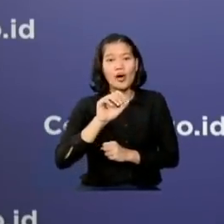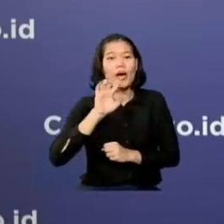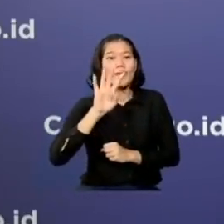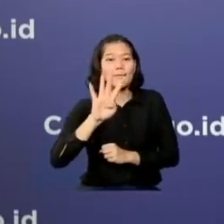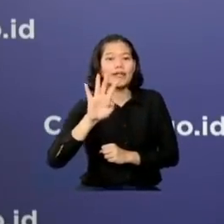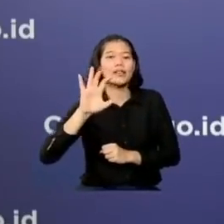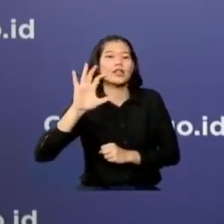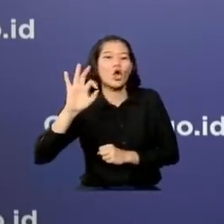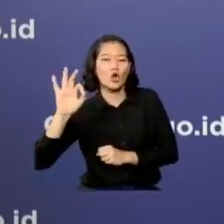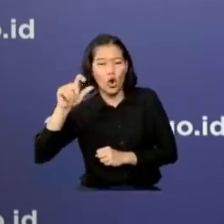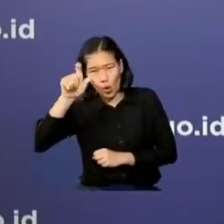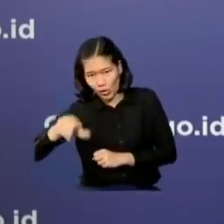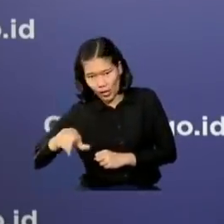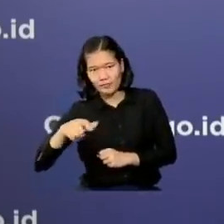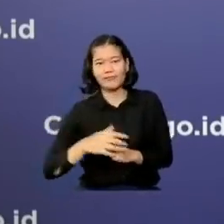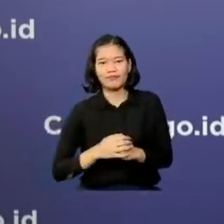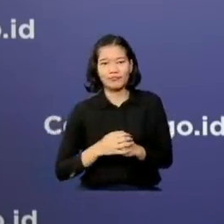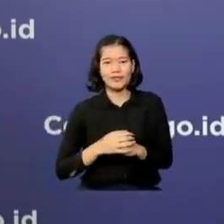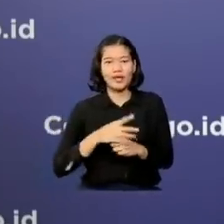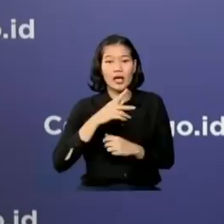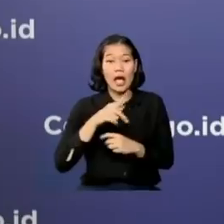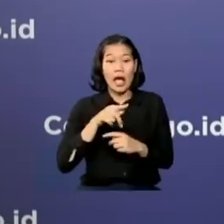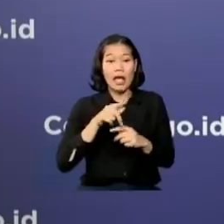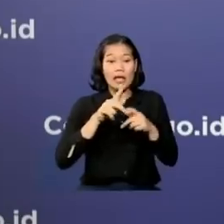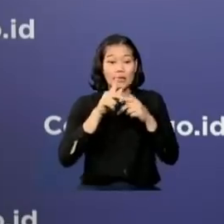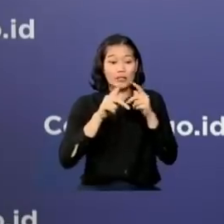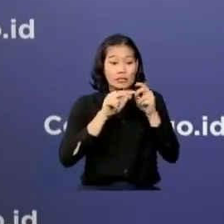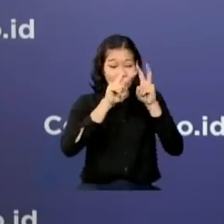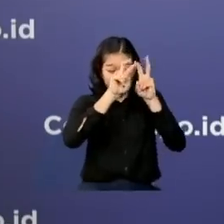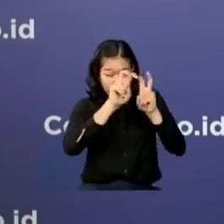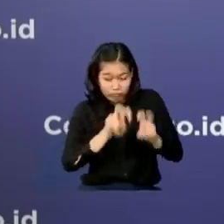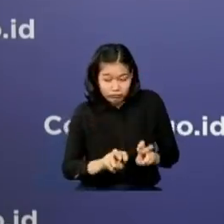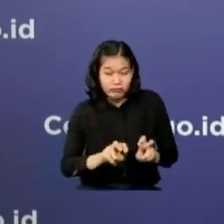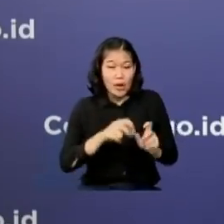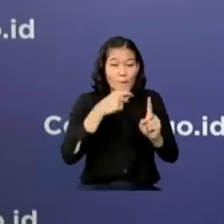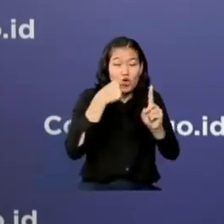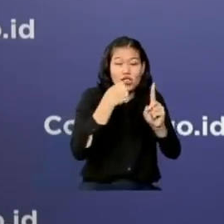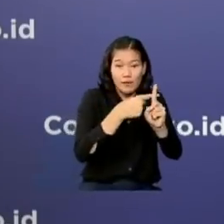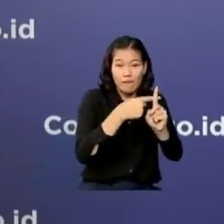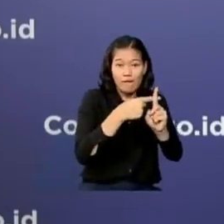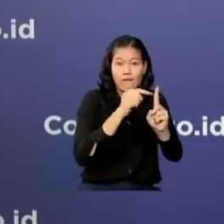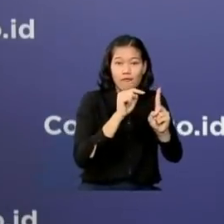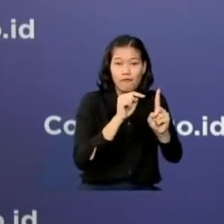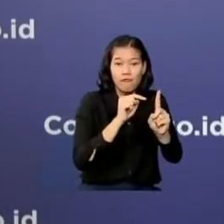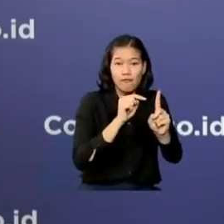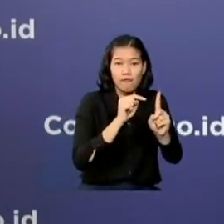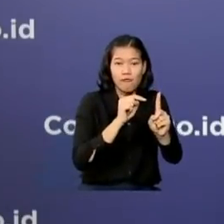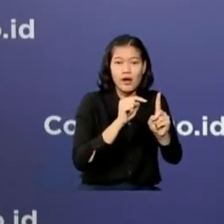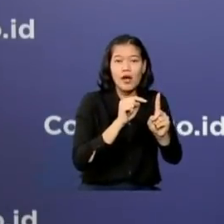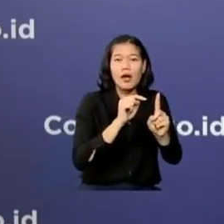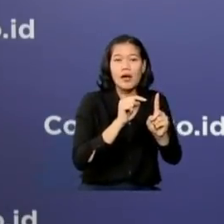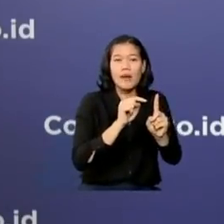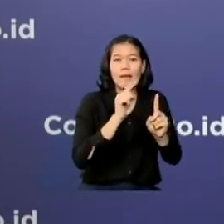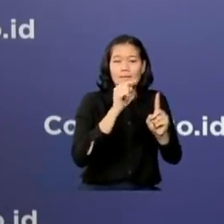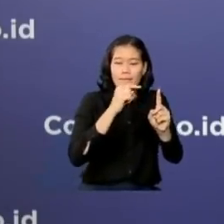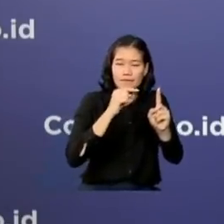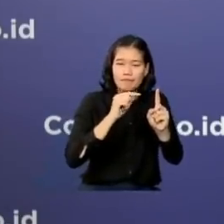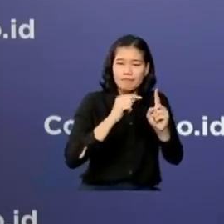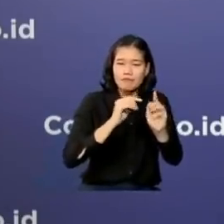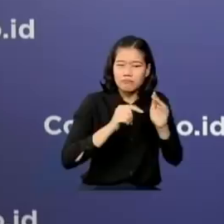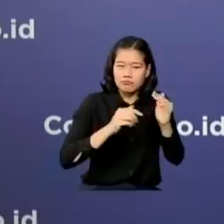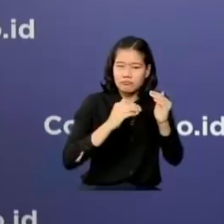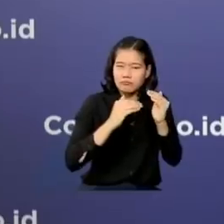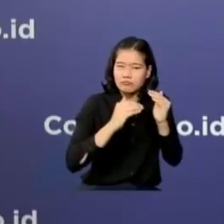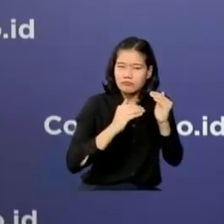40400 orang kalau kita rinci kasus positif masih didominasi penambahan